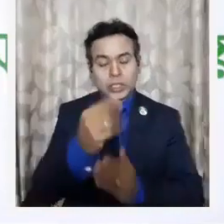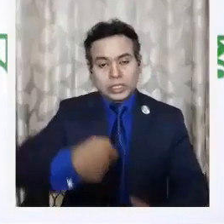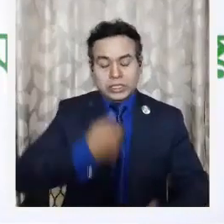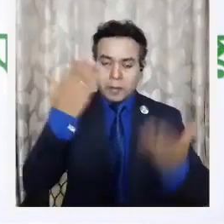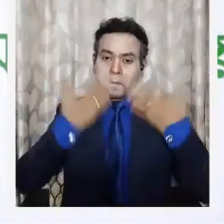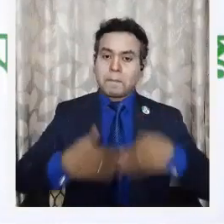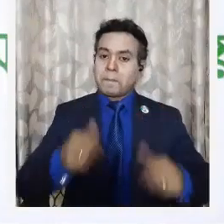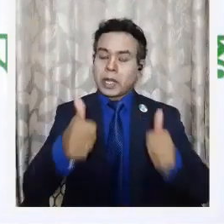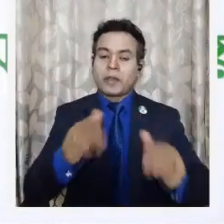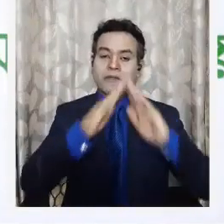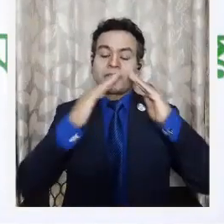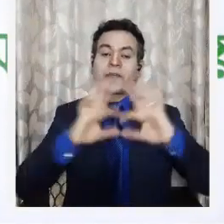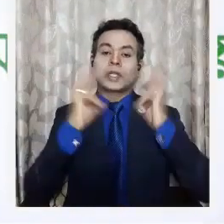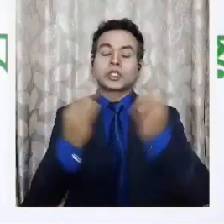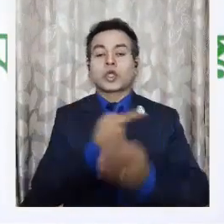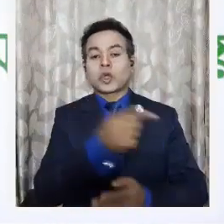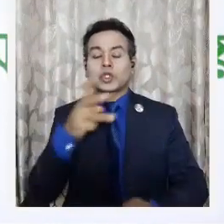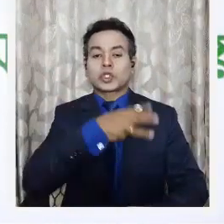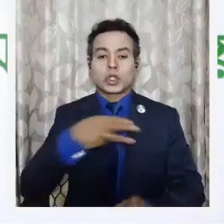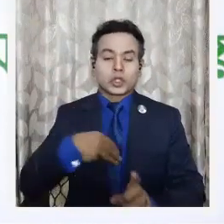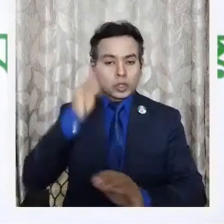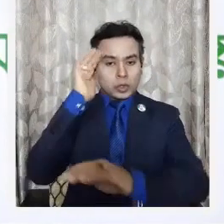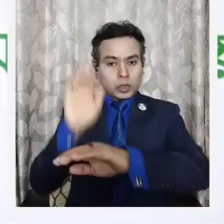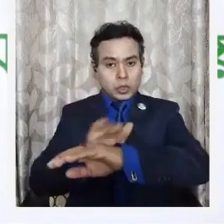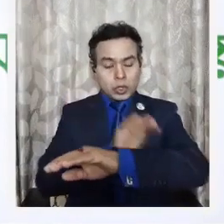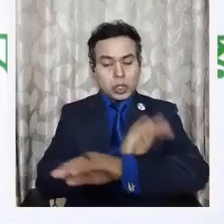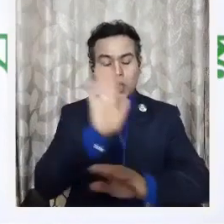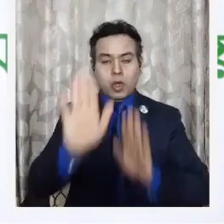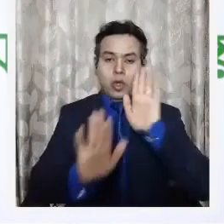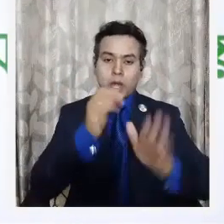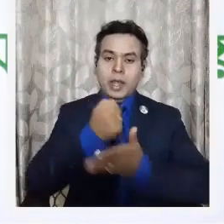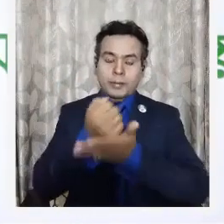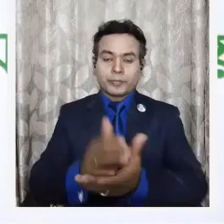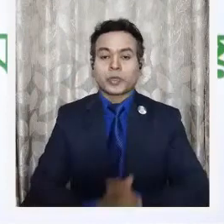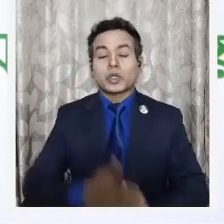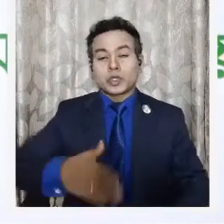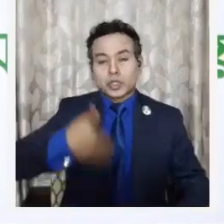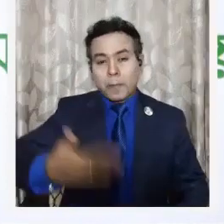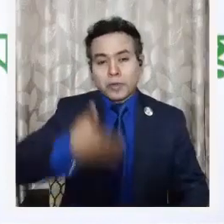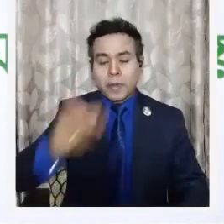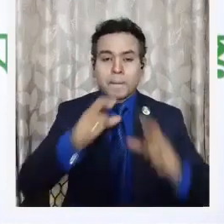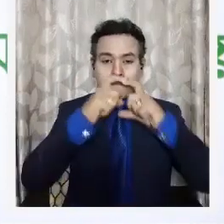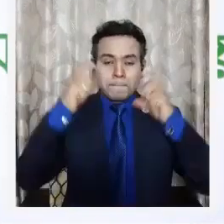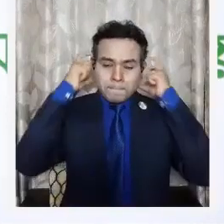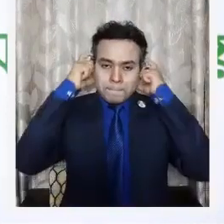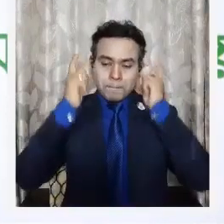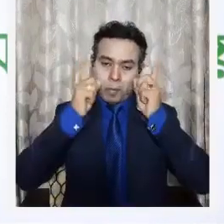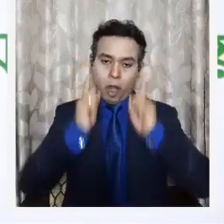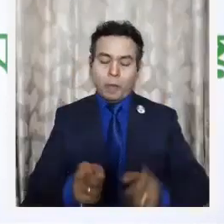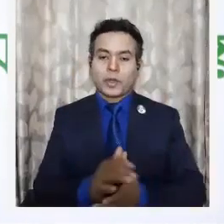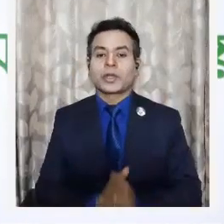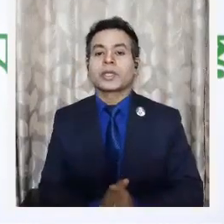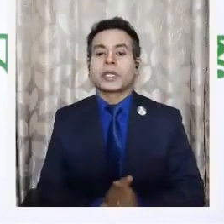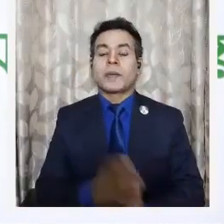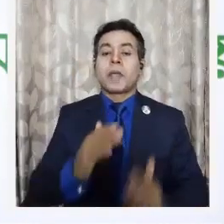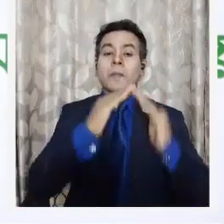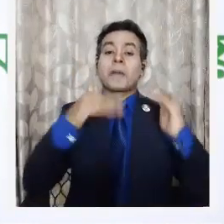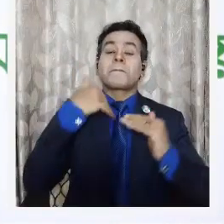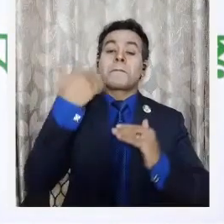হয় সেগুলো মেনে চলুন, নিজে সুরক্ষিত রাখুন, পরিবারের সকল সদস্যকে সুরক্ষিত রাখুন।